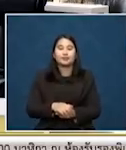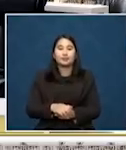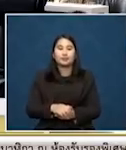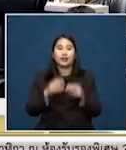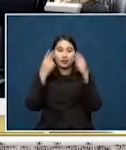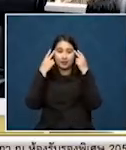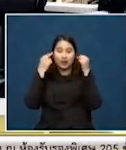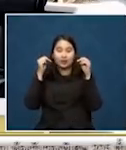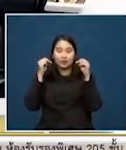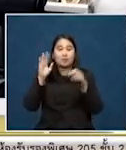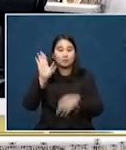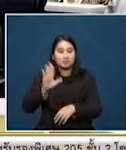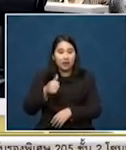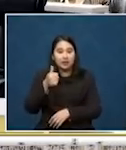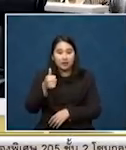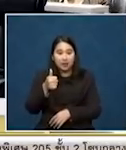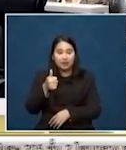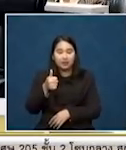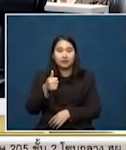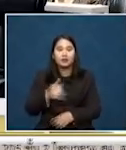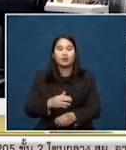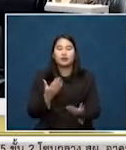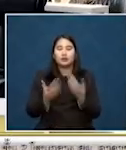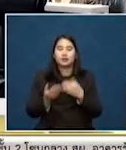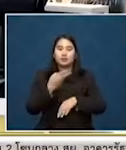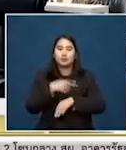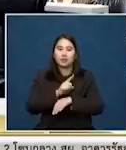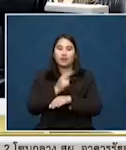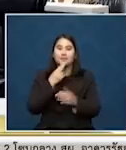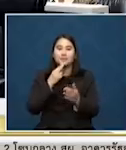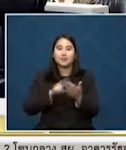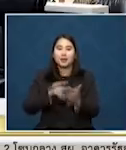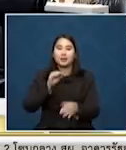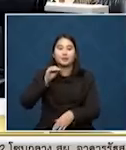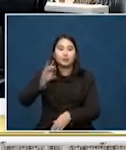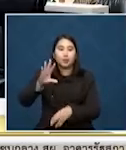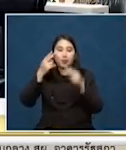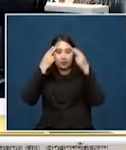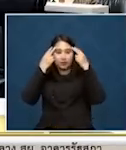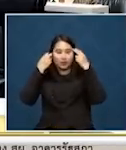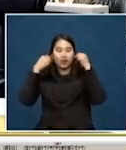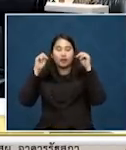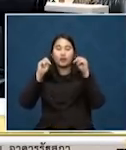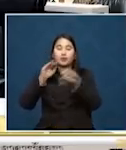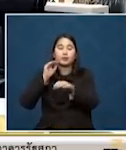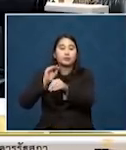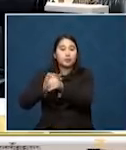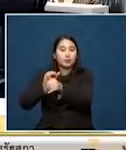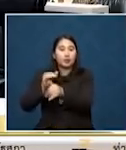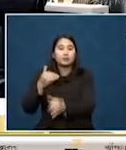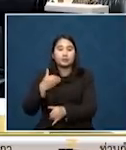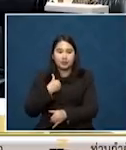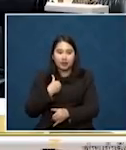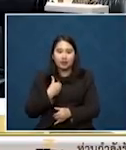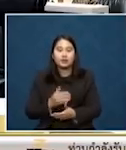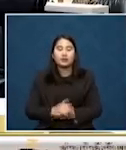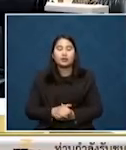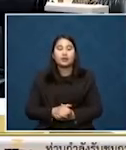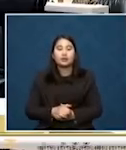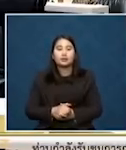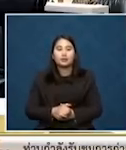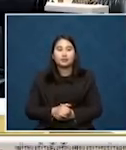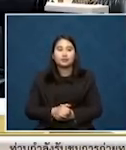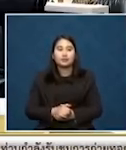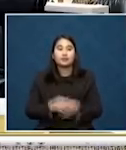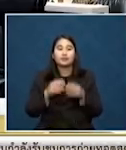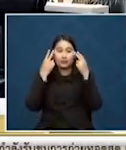มาอยู่บนภูดู ซิว่ามันเกิดอะไรขึ้นข้างล่าง เออปั๊บสองการตั้งกระทู้ถาม